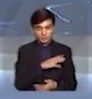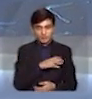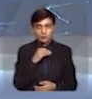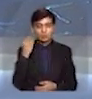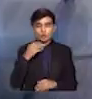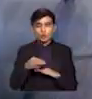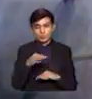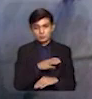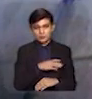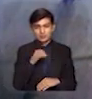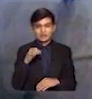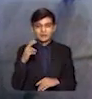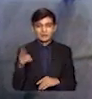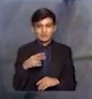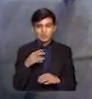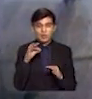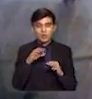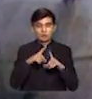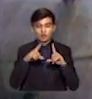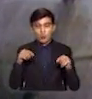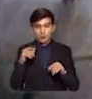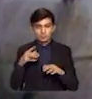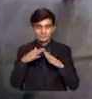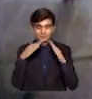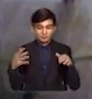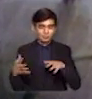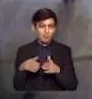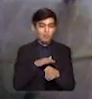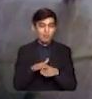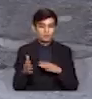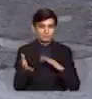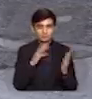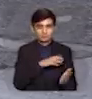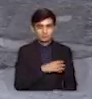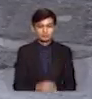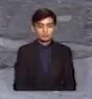қатты желден жылан бұзған мектебінің шатырын толық жұлып кеткен.